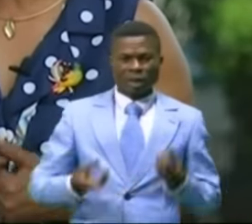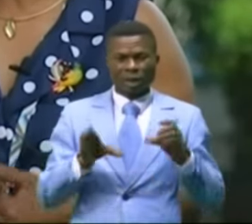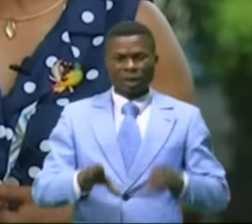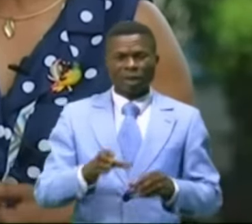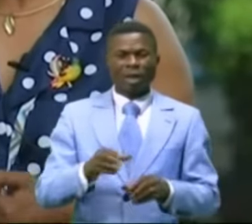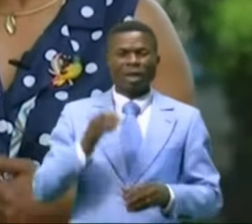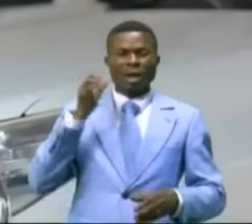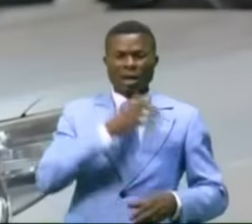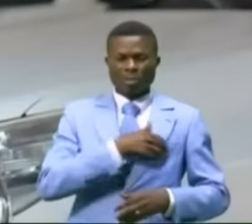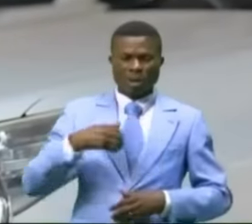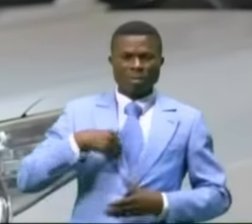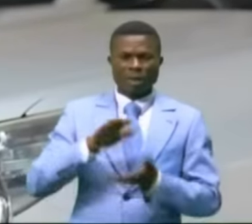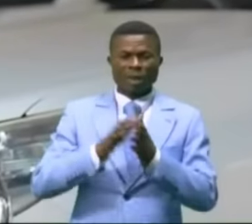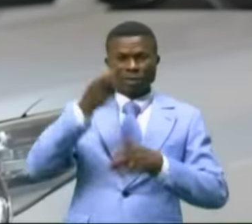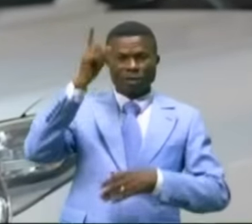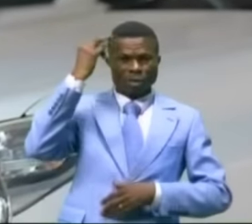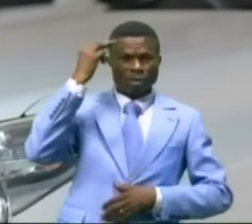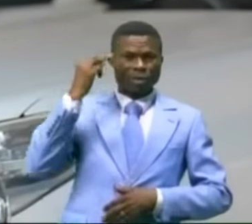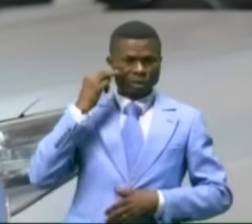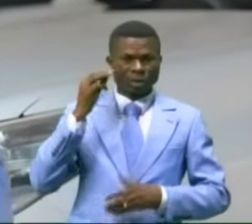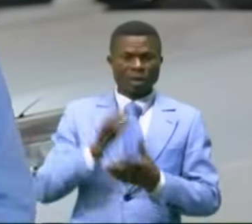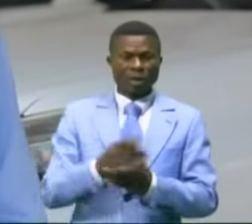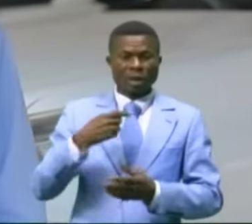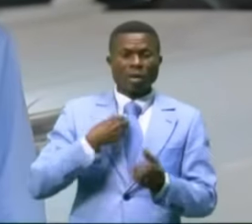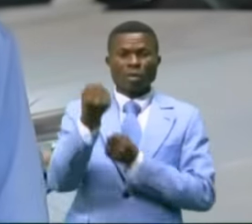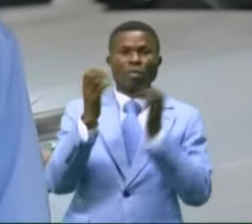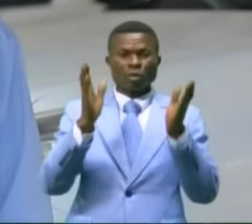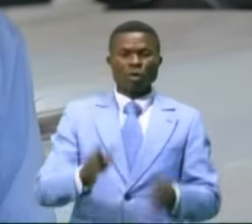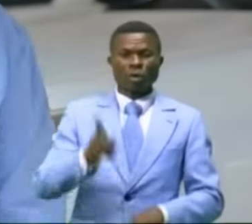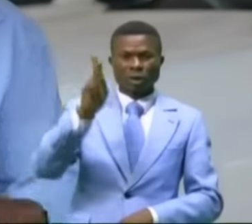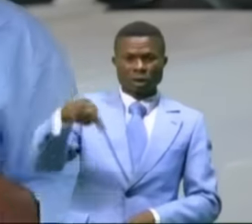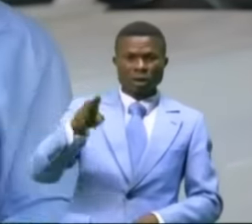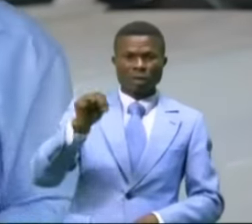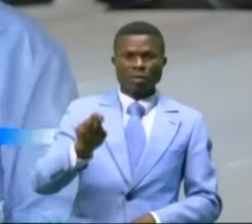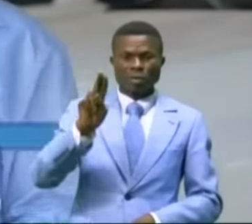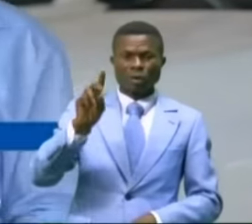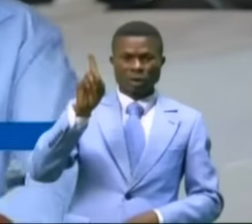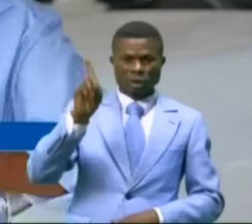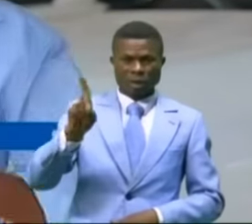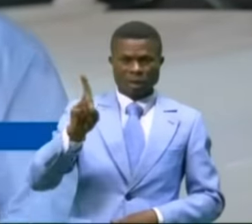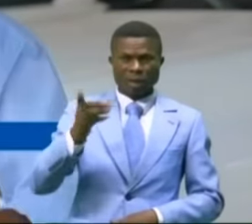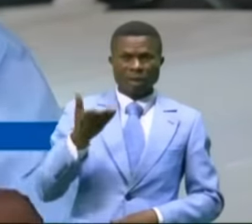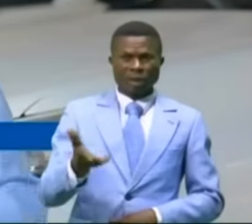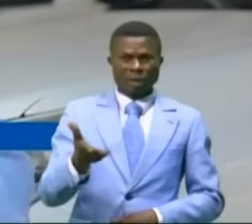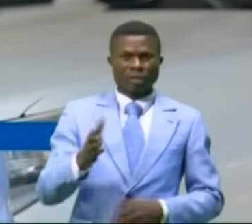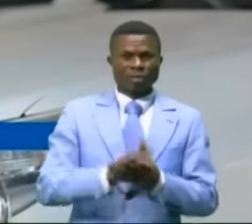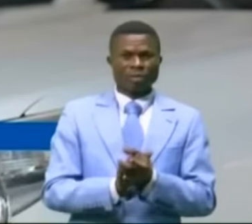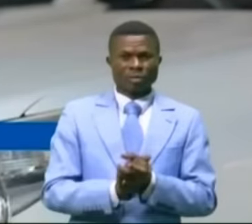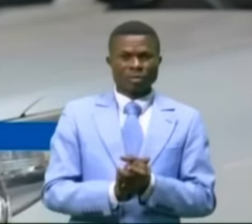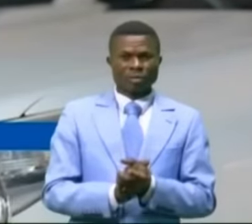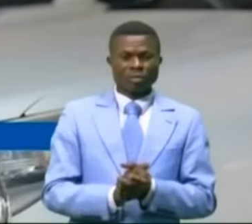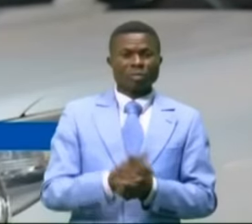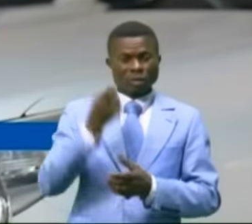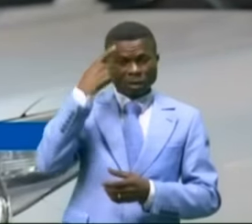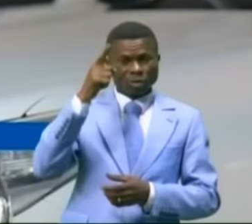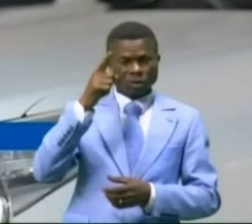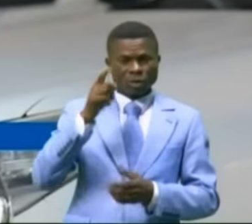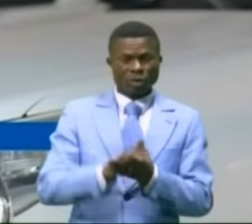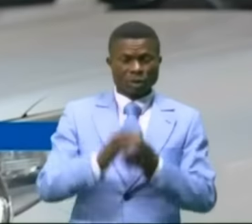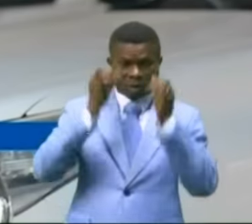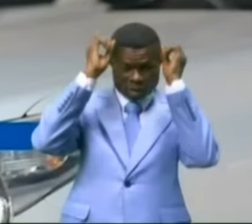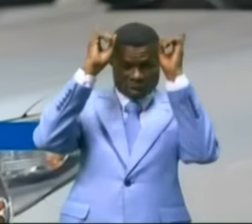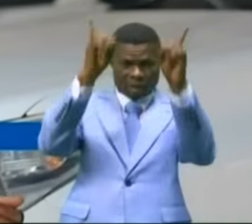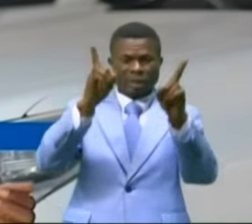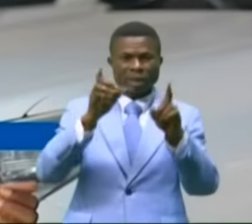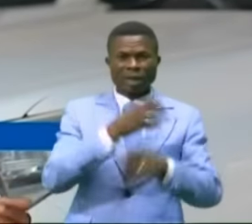une femme au sommet. Mbangazali chauffeur na PNUD. J'ai été engagée comme chauffeur au PNUD grâce à l'implication de